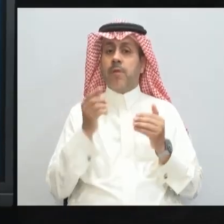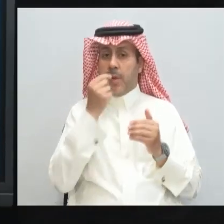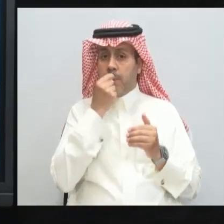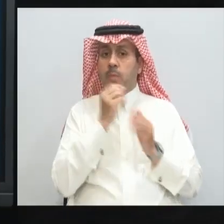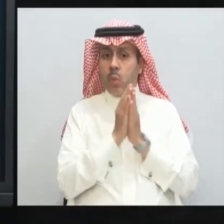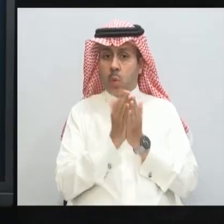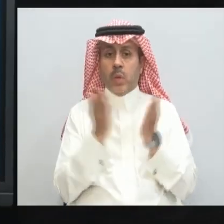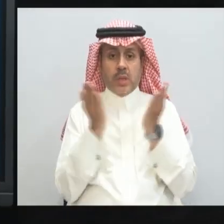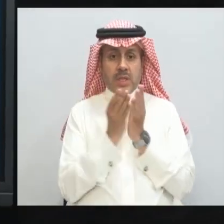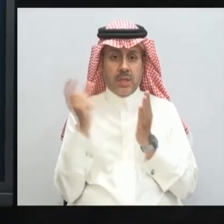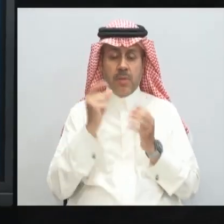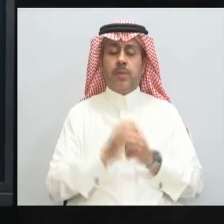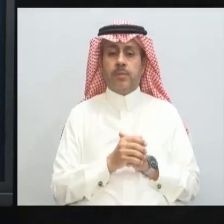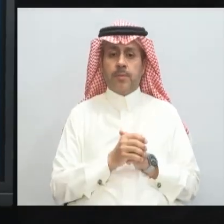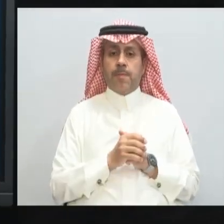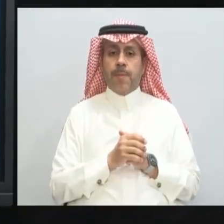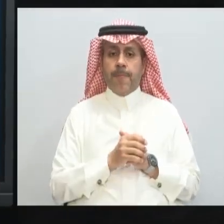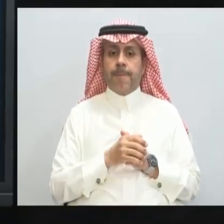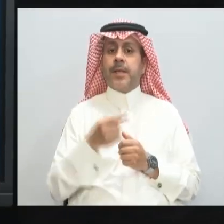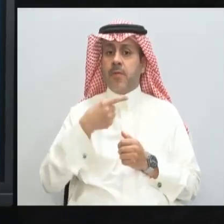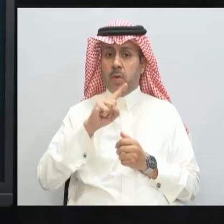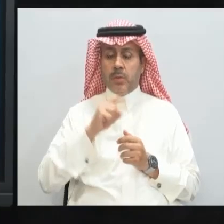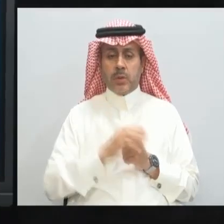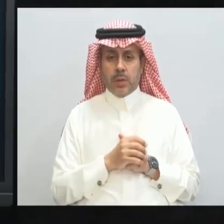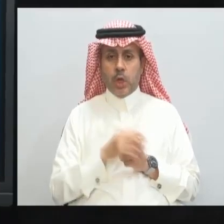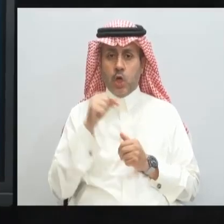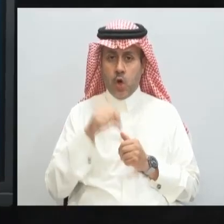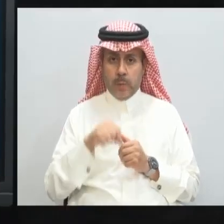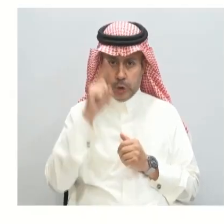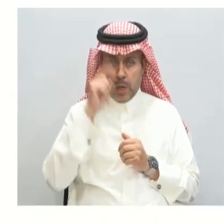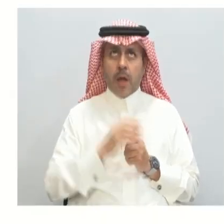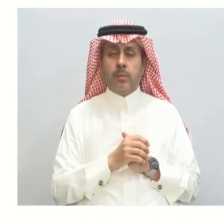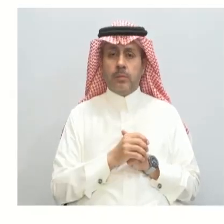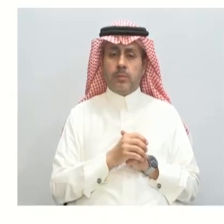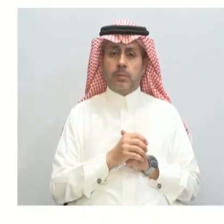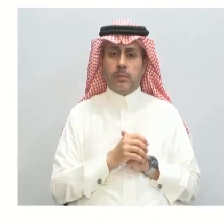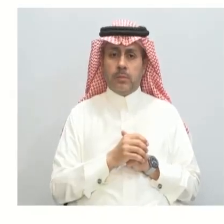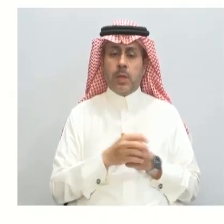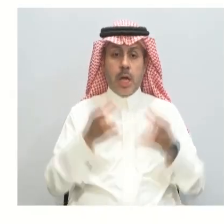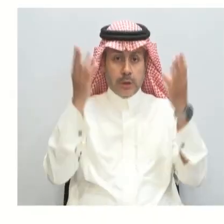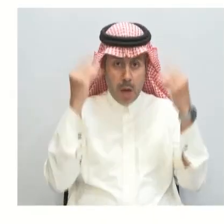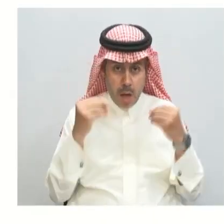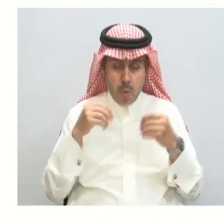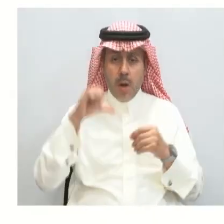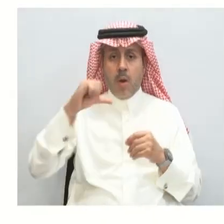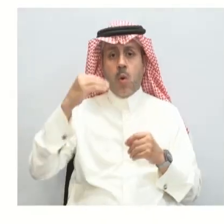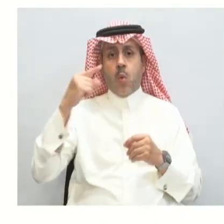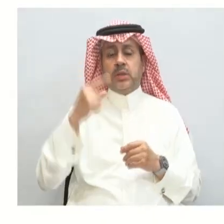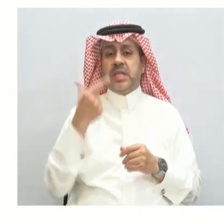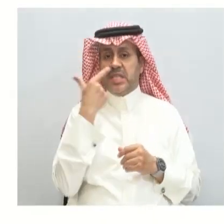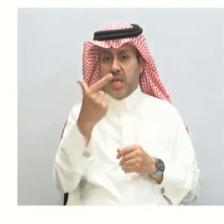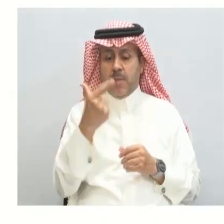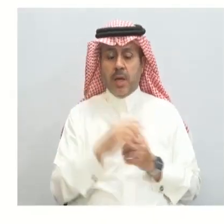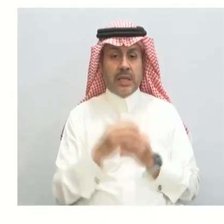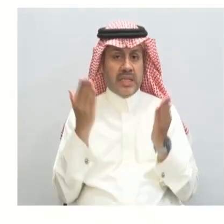والدراسات الاسلاميه للصف الاول المتوسط اليوم باذن الله سناخذ الوحده السابعه الدرس الثامن تفسير